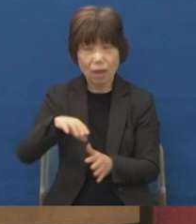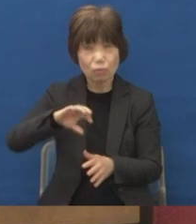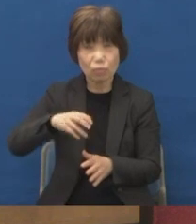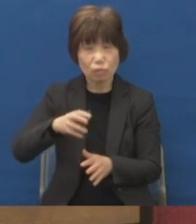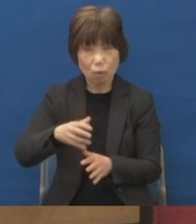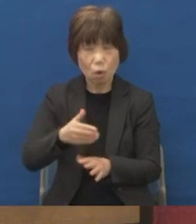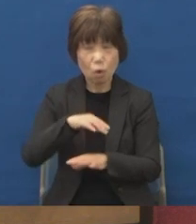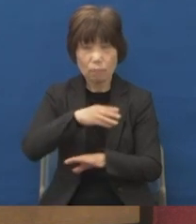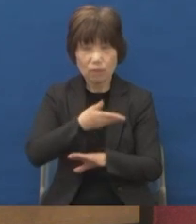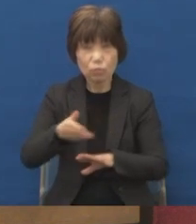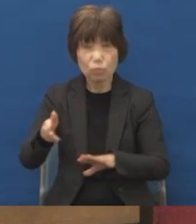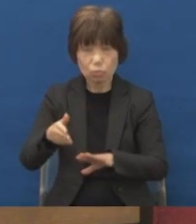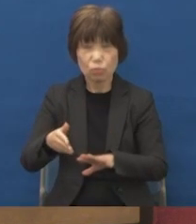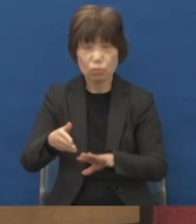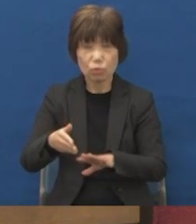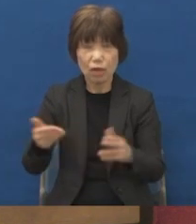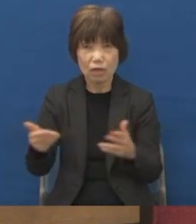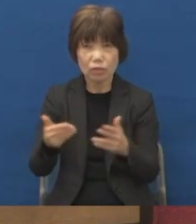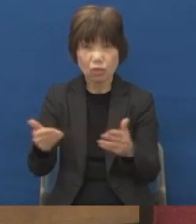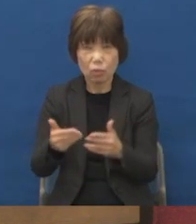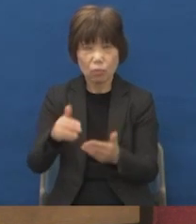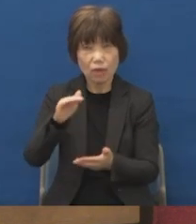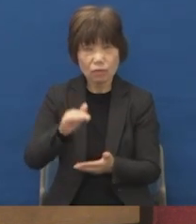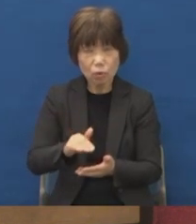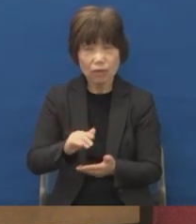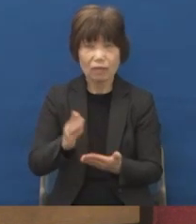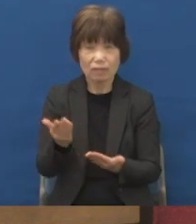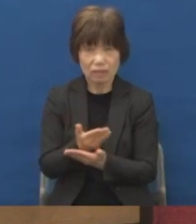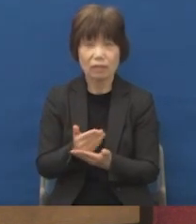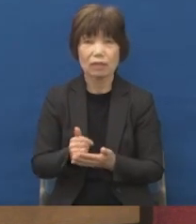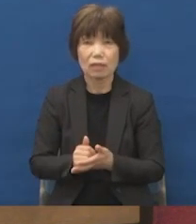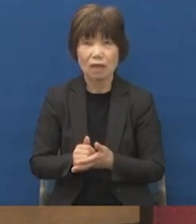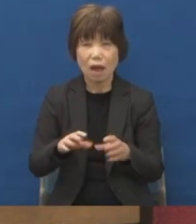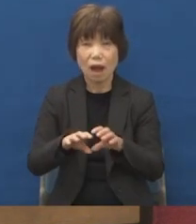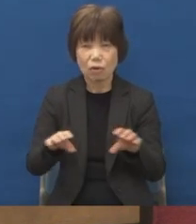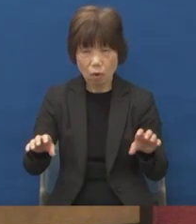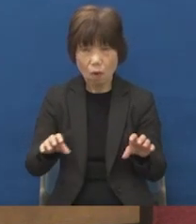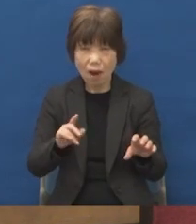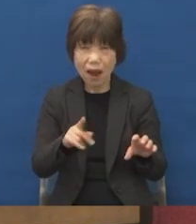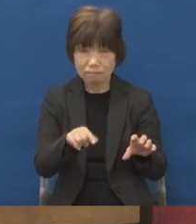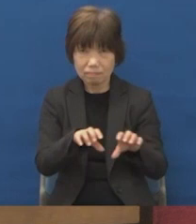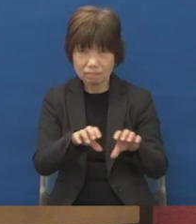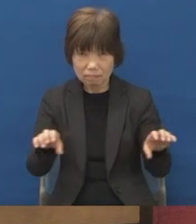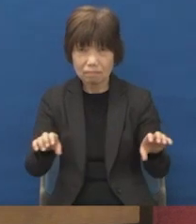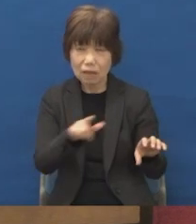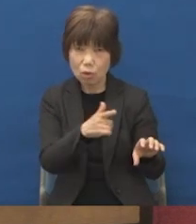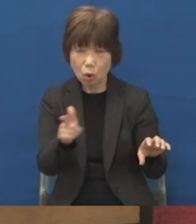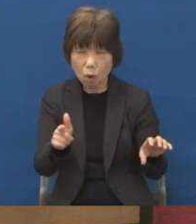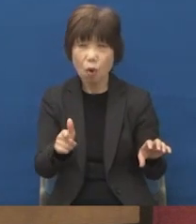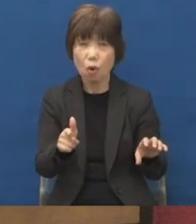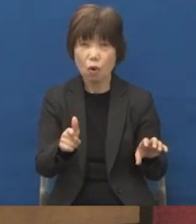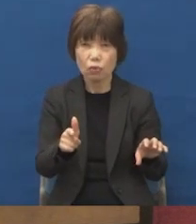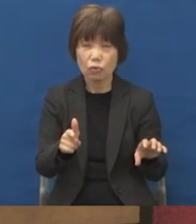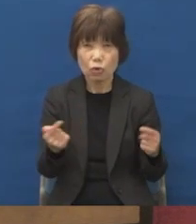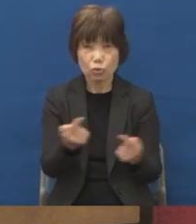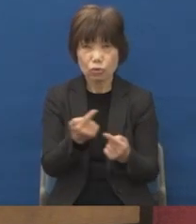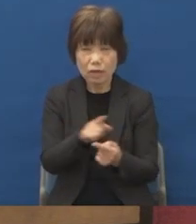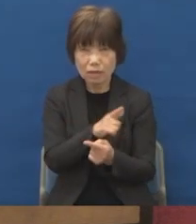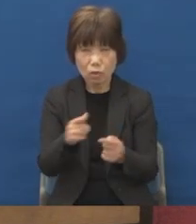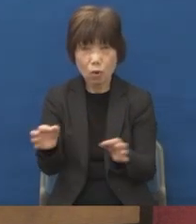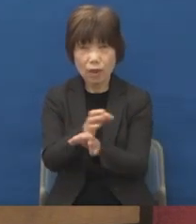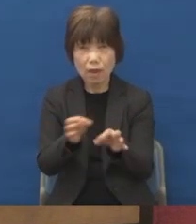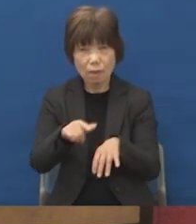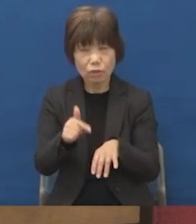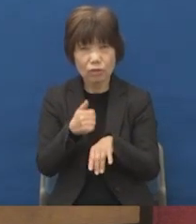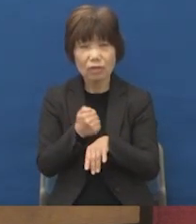要の減少が続き、更新が必要な管路施設は増大する厳しい経営環境にありますが、大きな